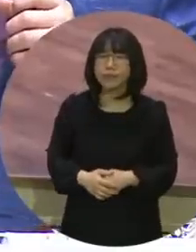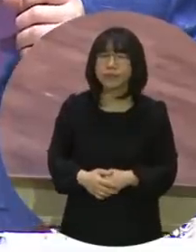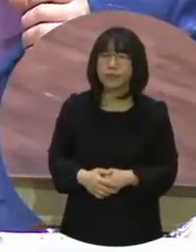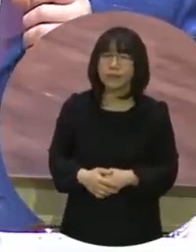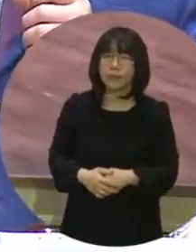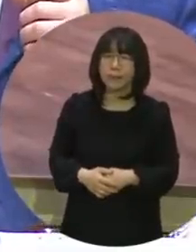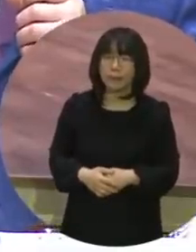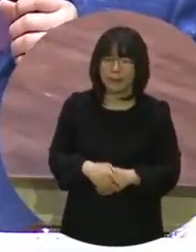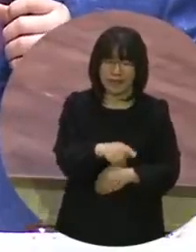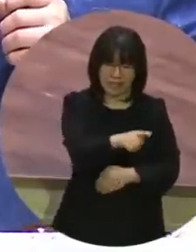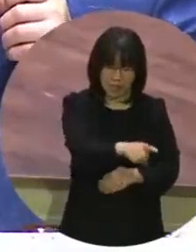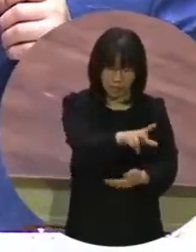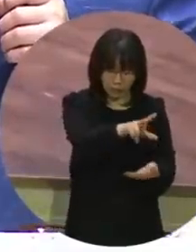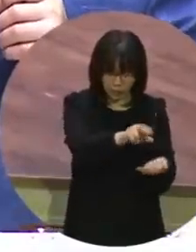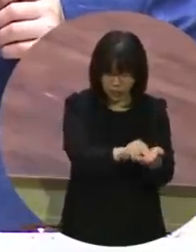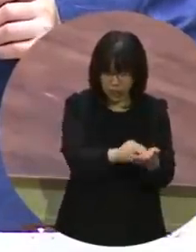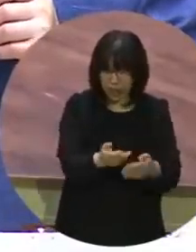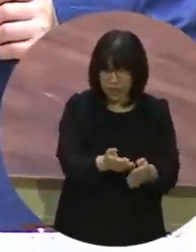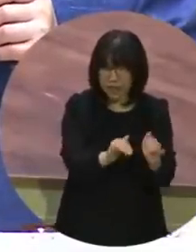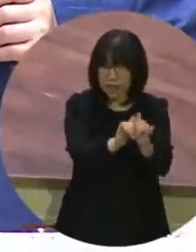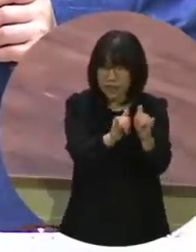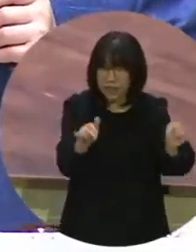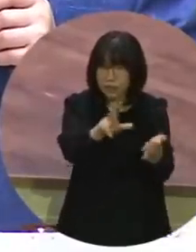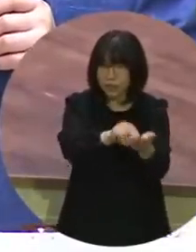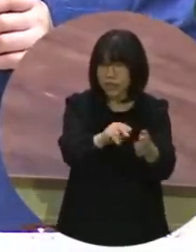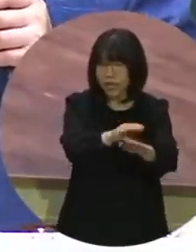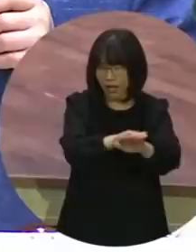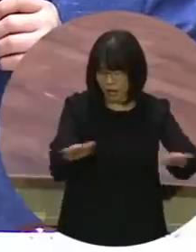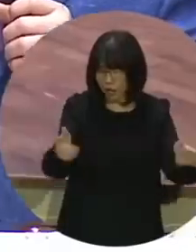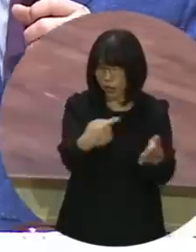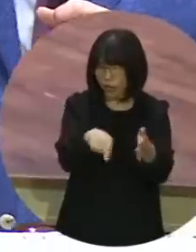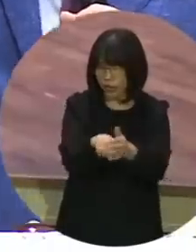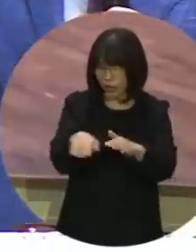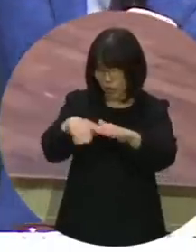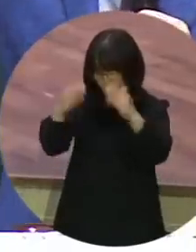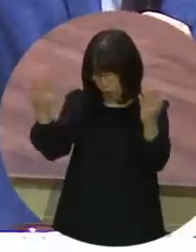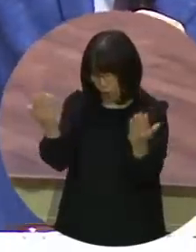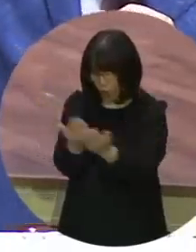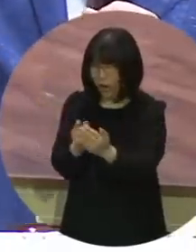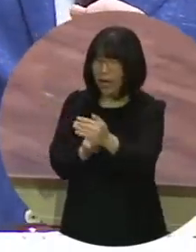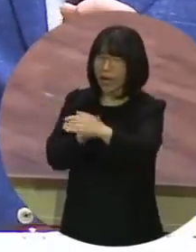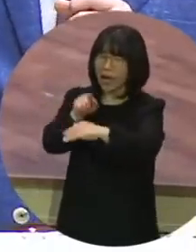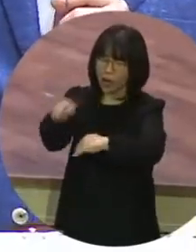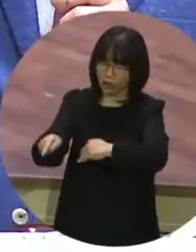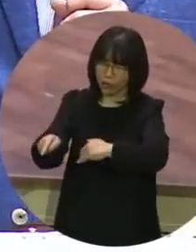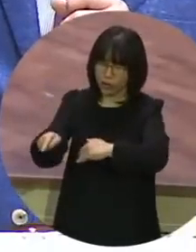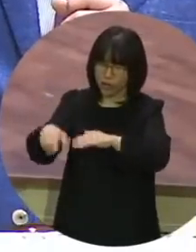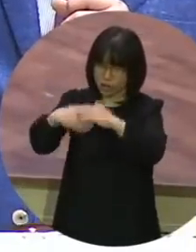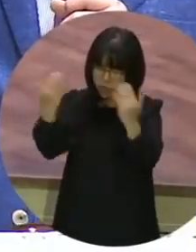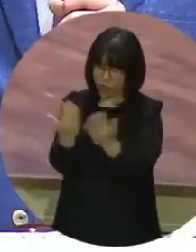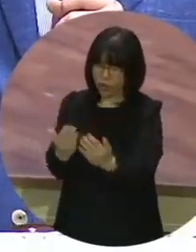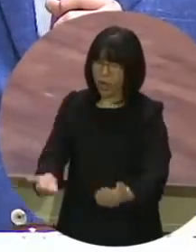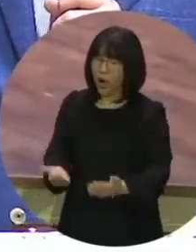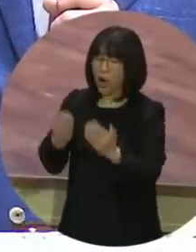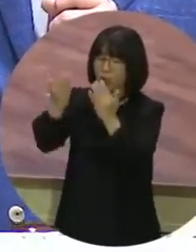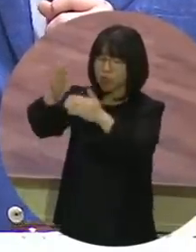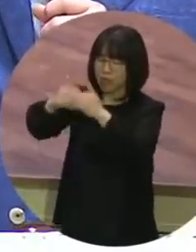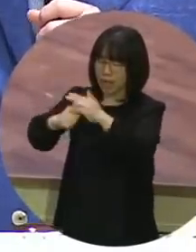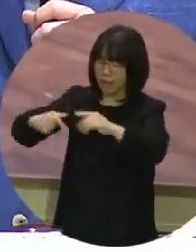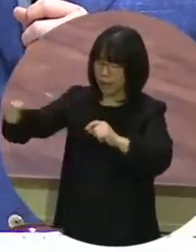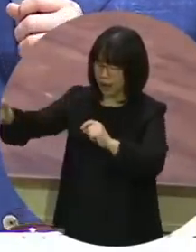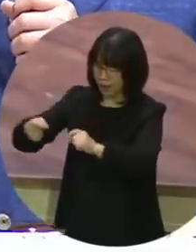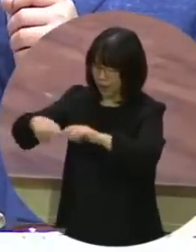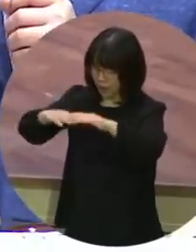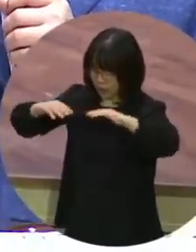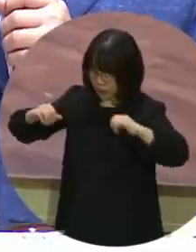예수 그리스도가 뭐 했다고요? 올아웃 했어요. 올아웃 했다고. 절대 헌신했다고 하나님 앞에서.